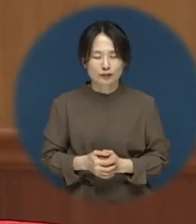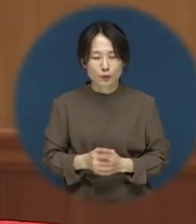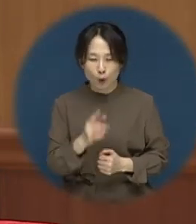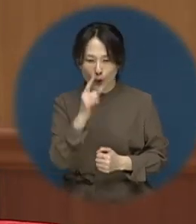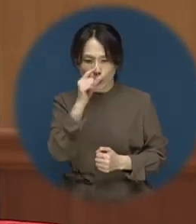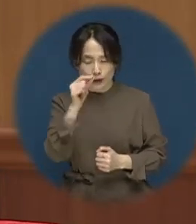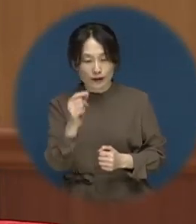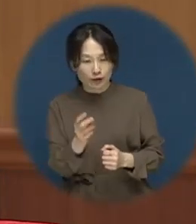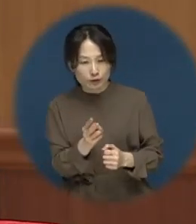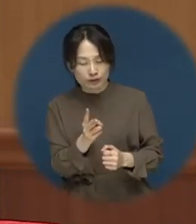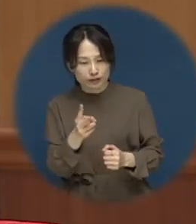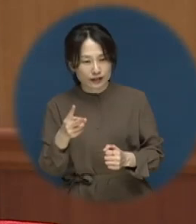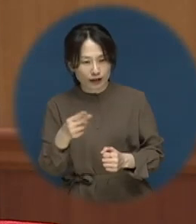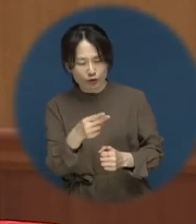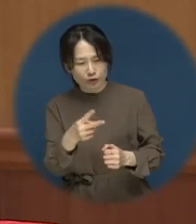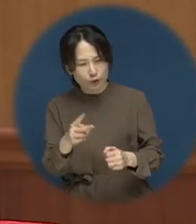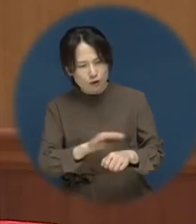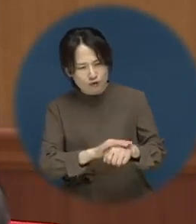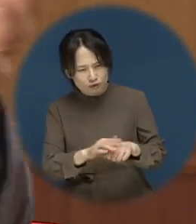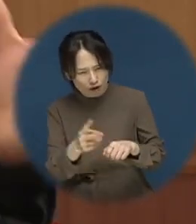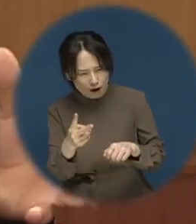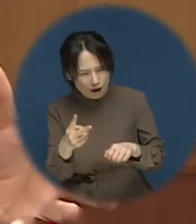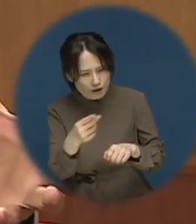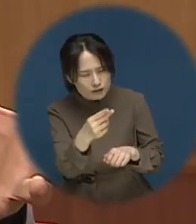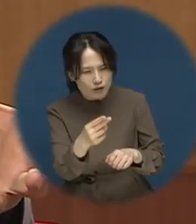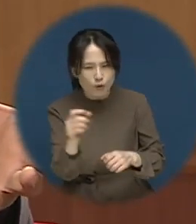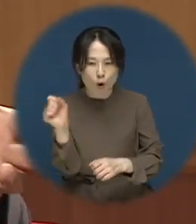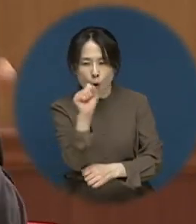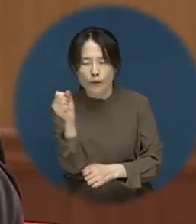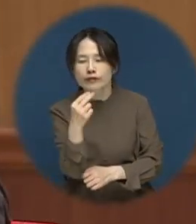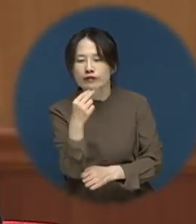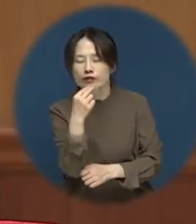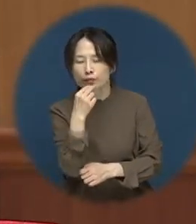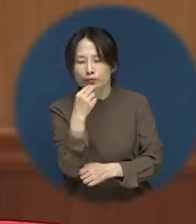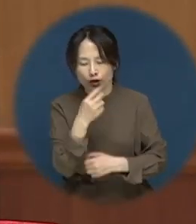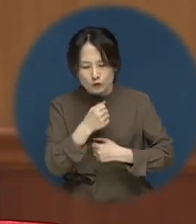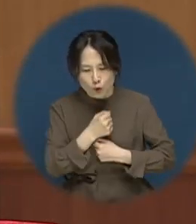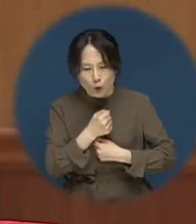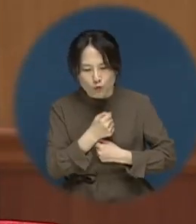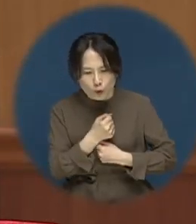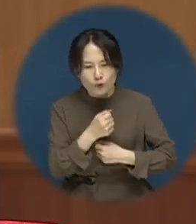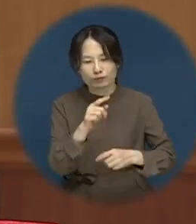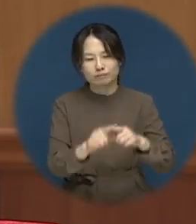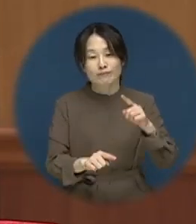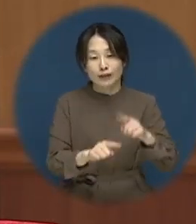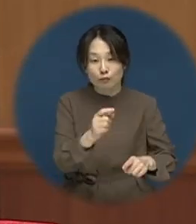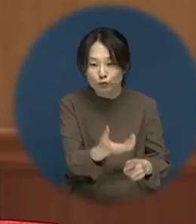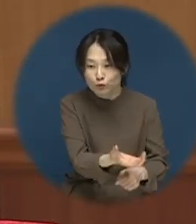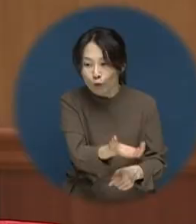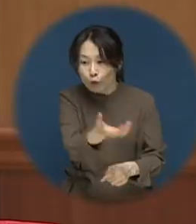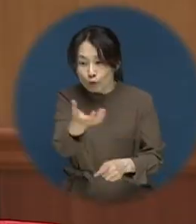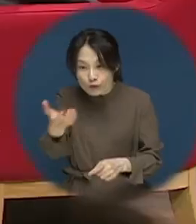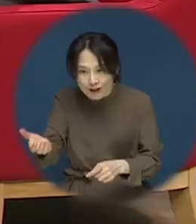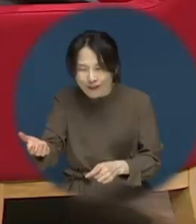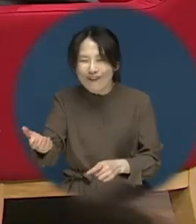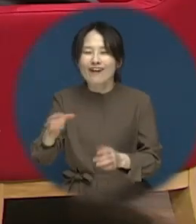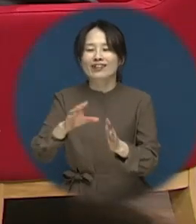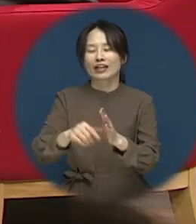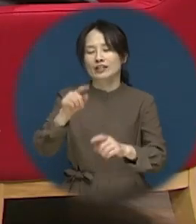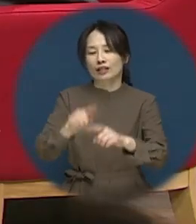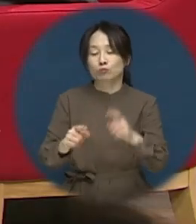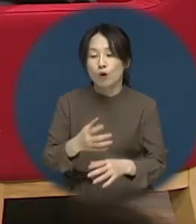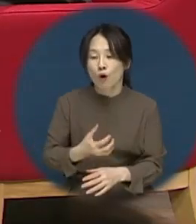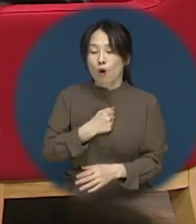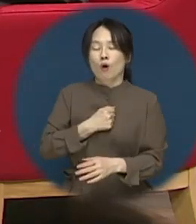자르고 자대로 분을 떠서 흔들리지 않게 옮기고. 예. 그렇게 해야지 나무가 그 놀래지 않는다.